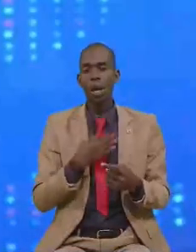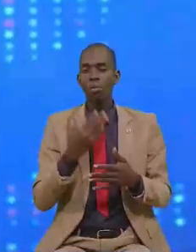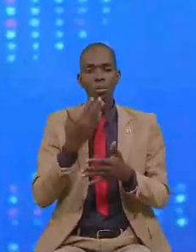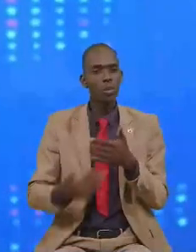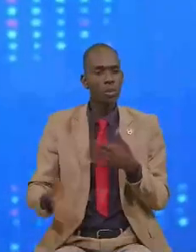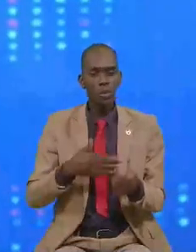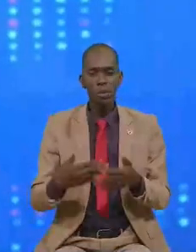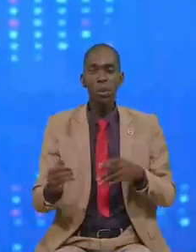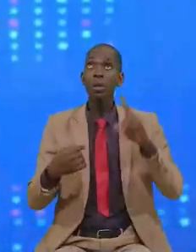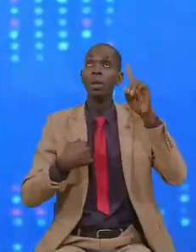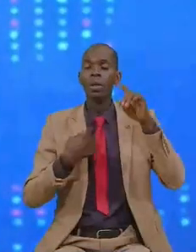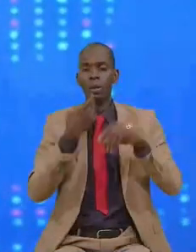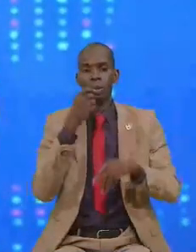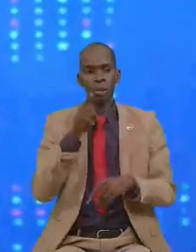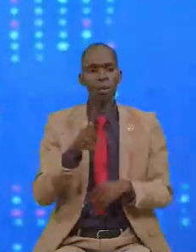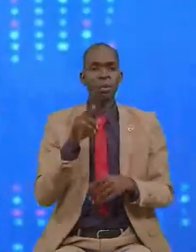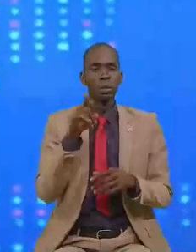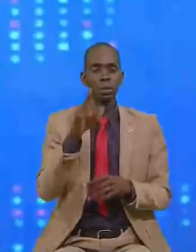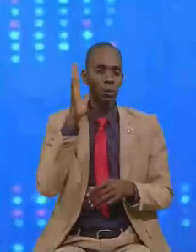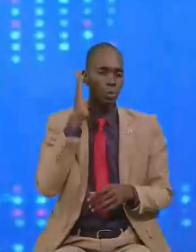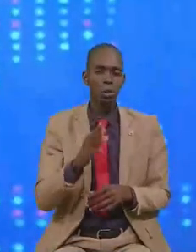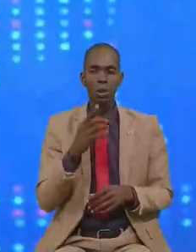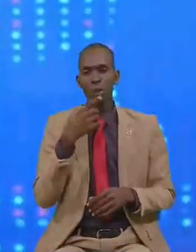je t'ordonnerai.